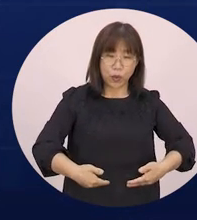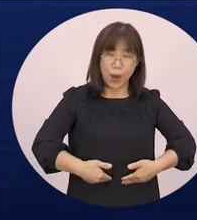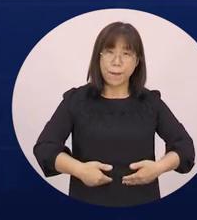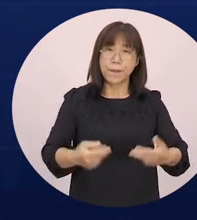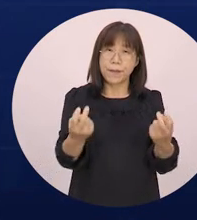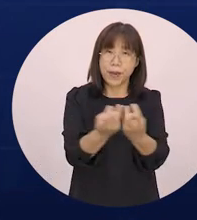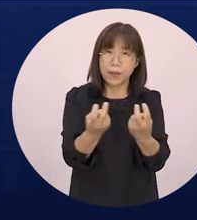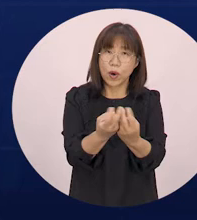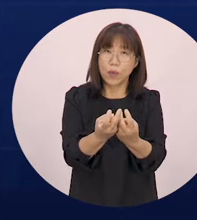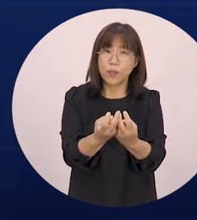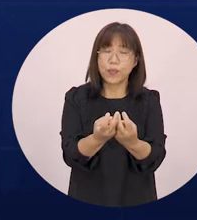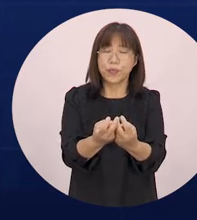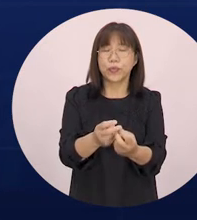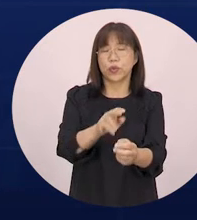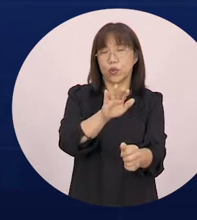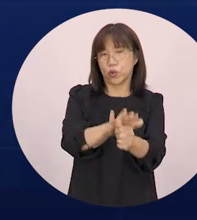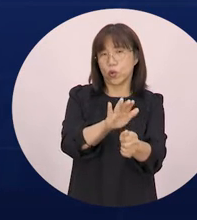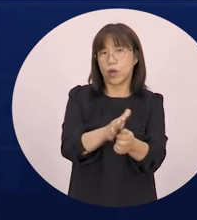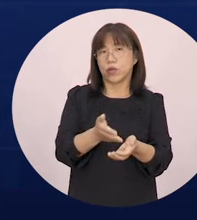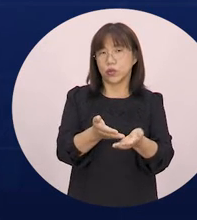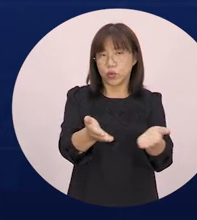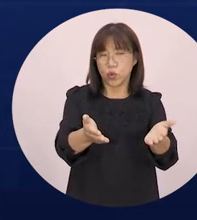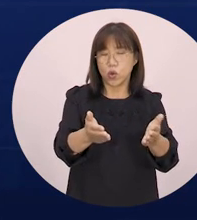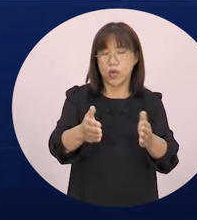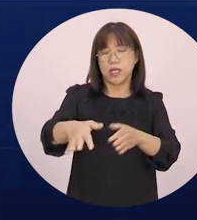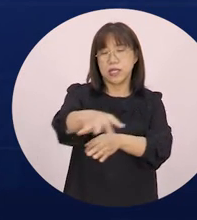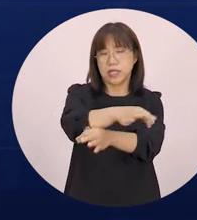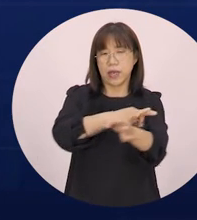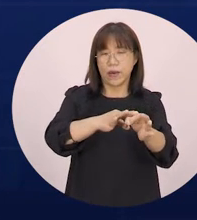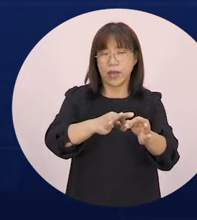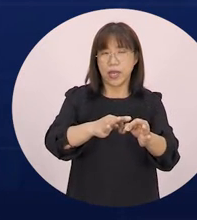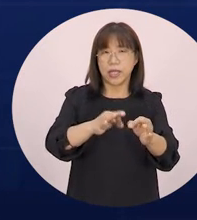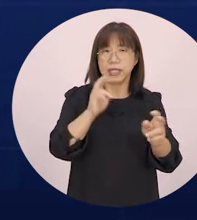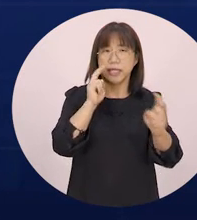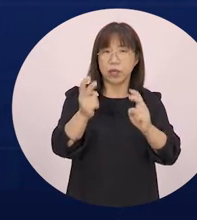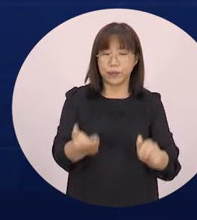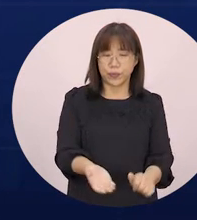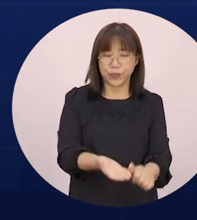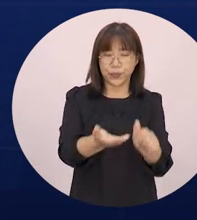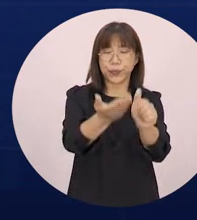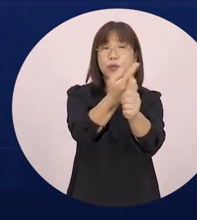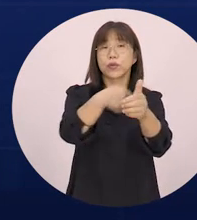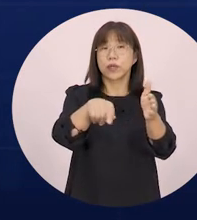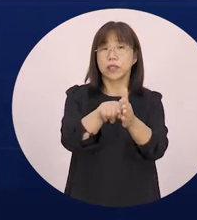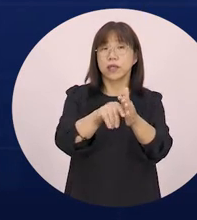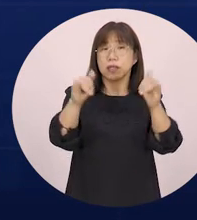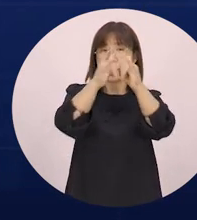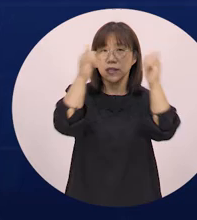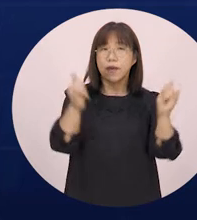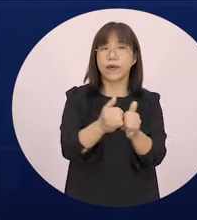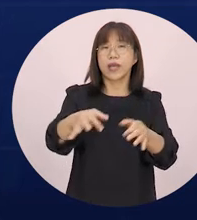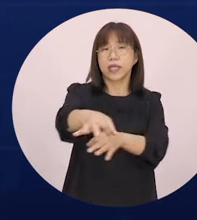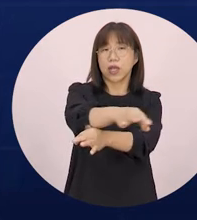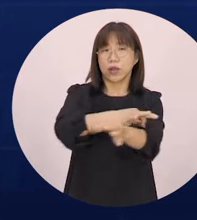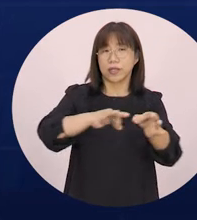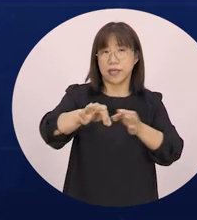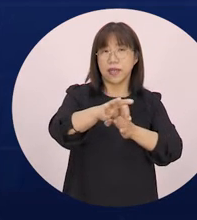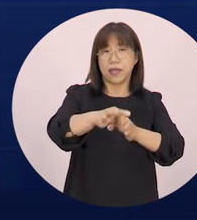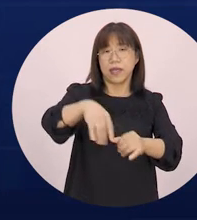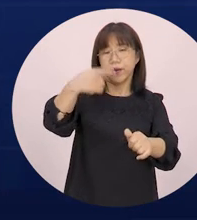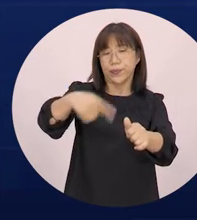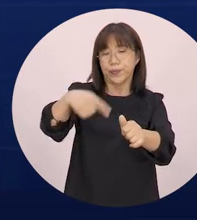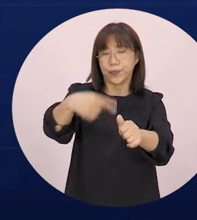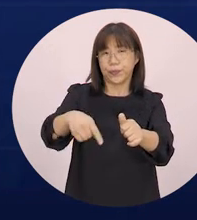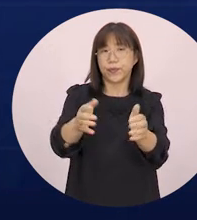과정에 필요한 전략과 노하우를 전수하고 내실 있는 사회적 경제기업으로 성장할 수 있도록 사회적